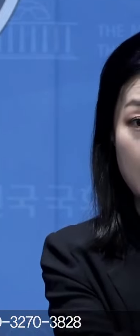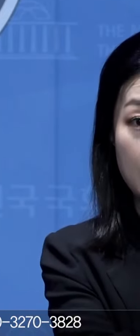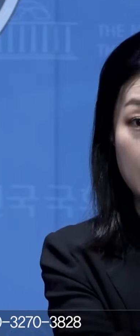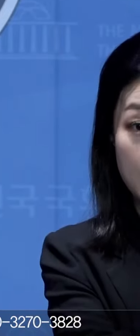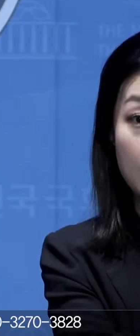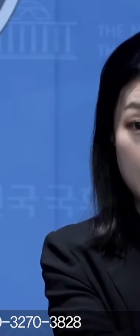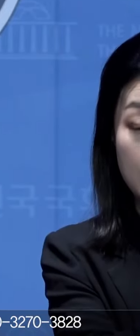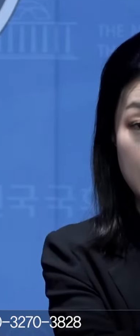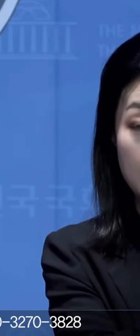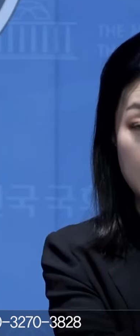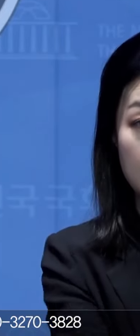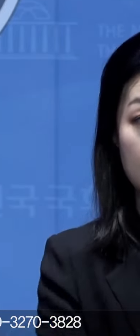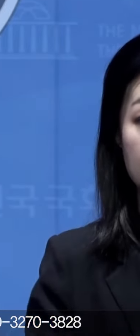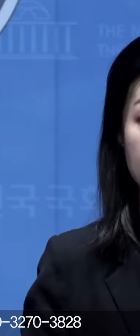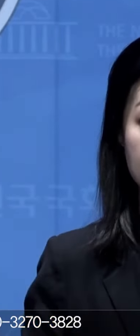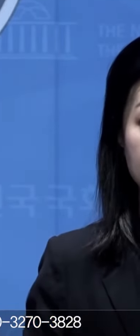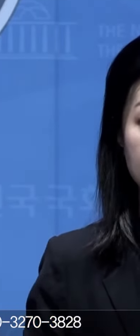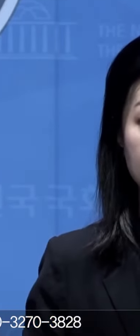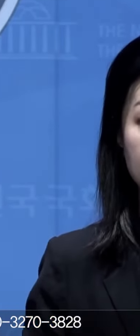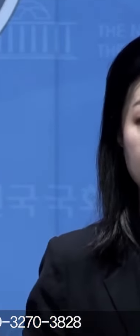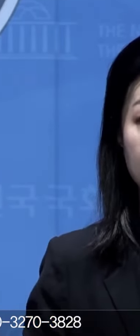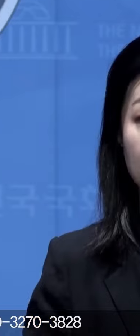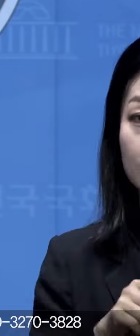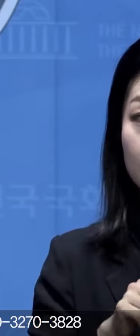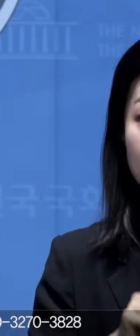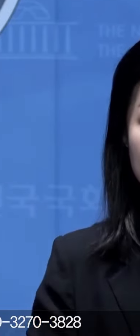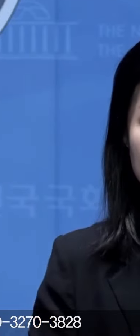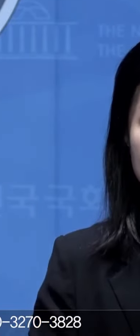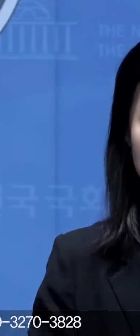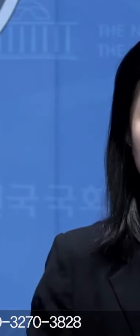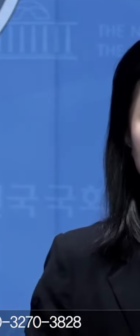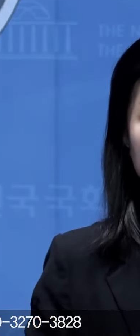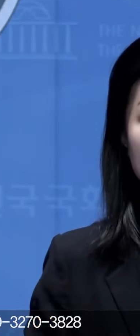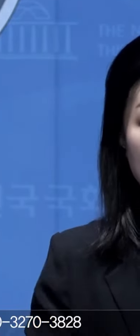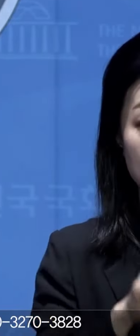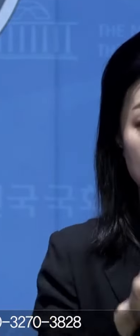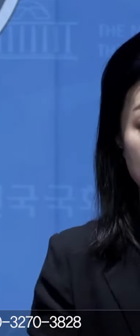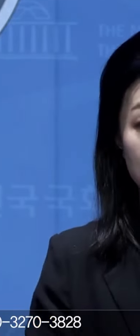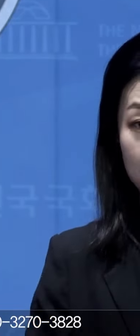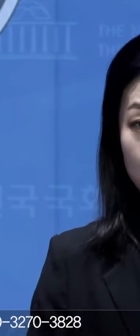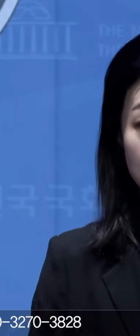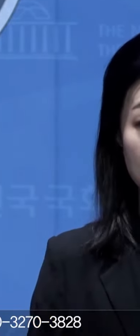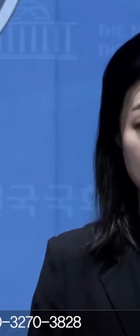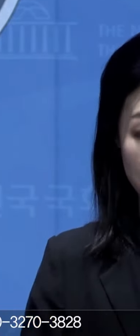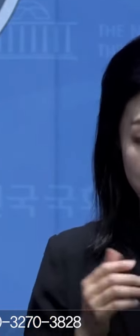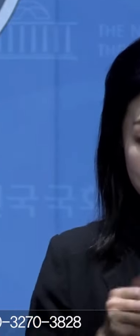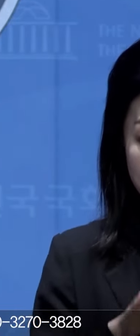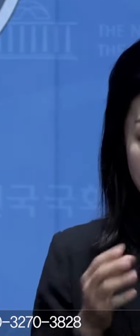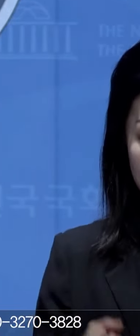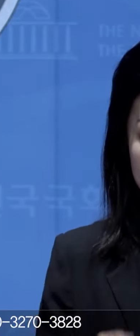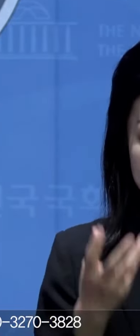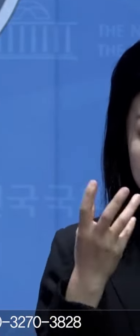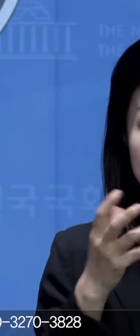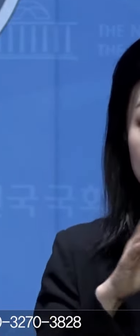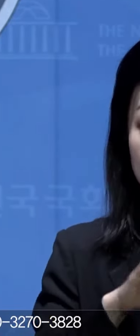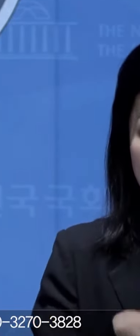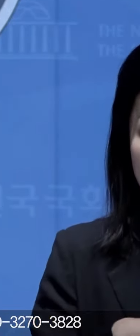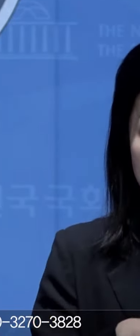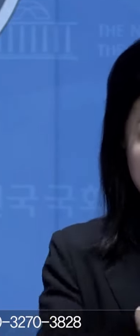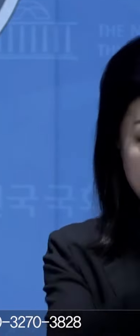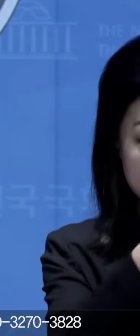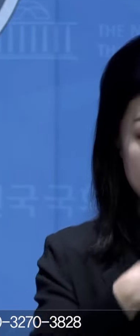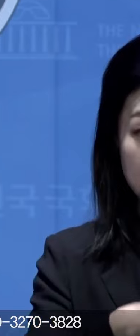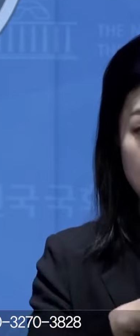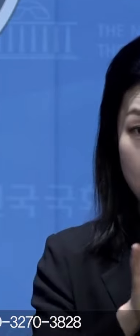해왔다고 합니다 이것은 정말 윤성열 대통령이 국회 개원식에 사상 초유로